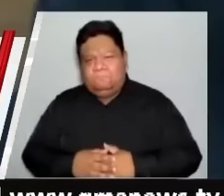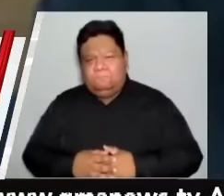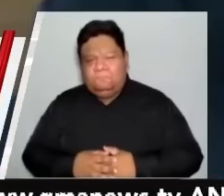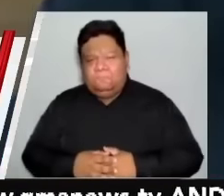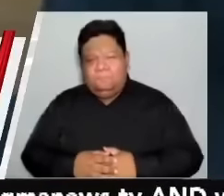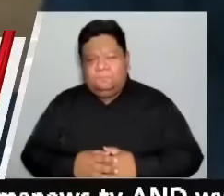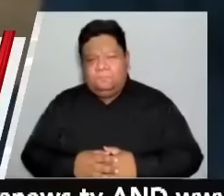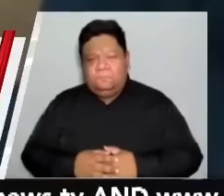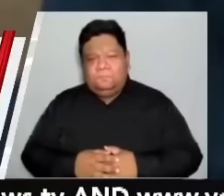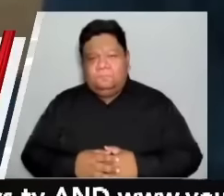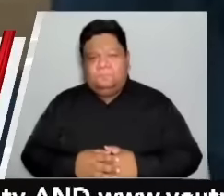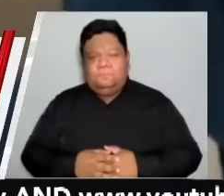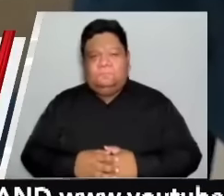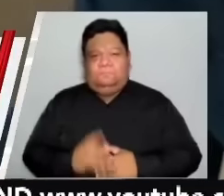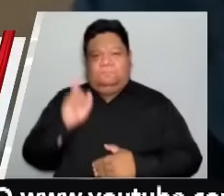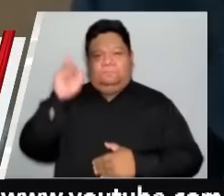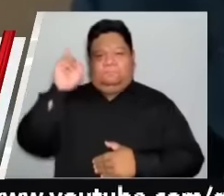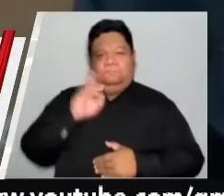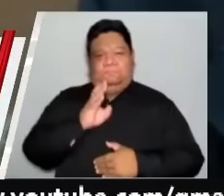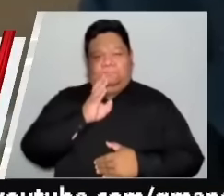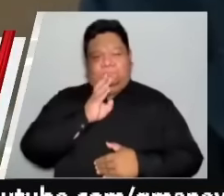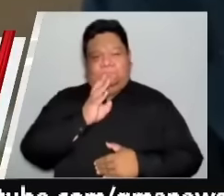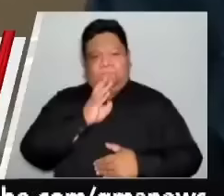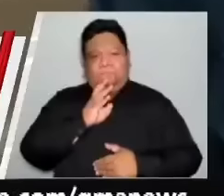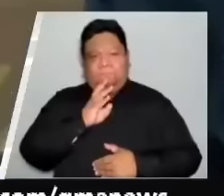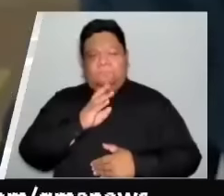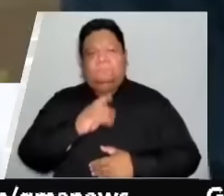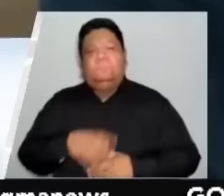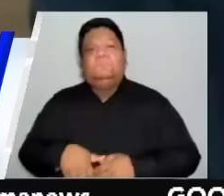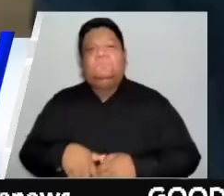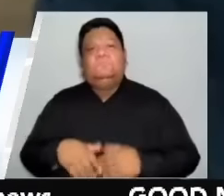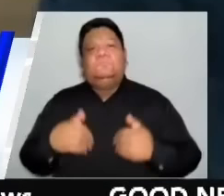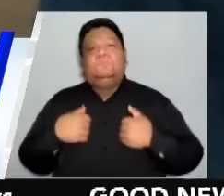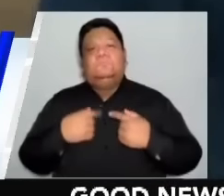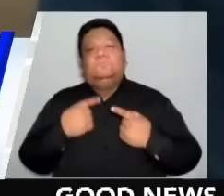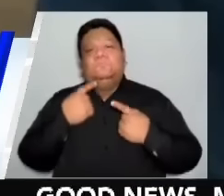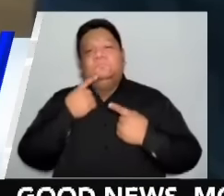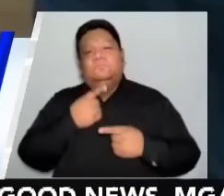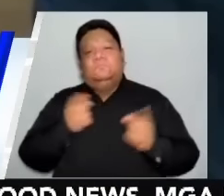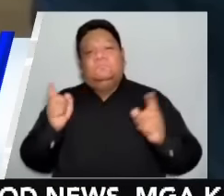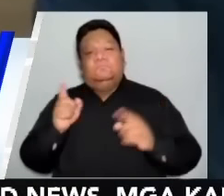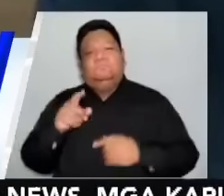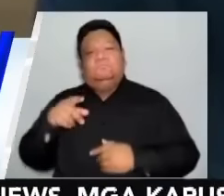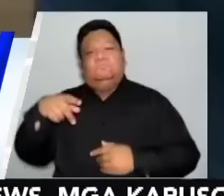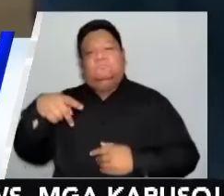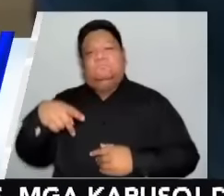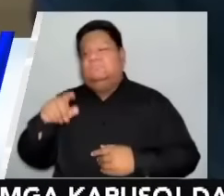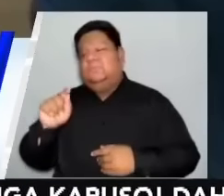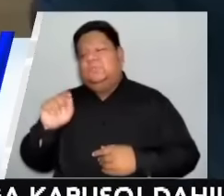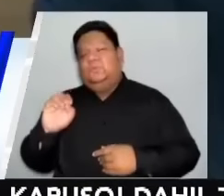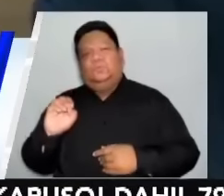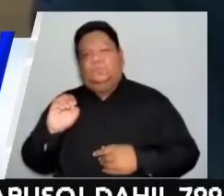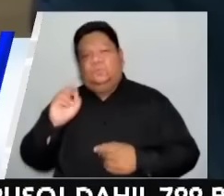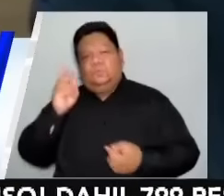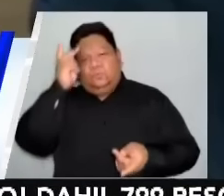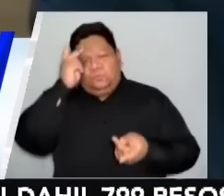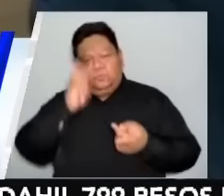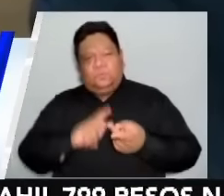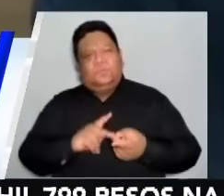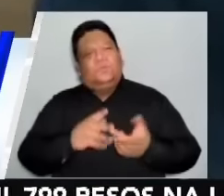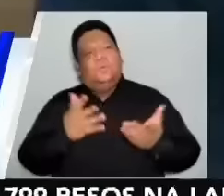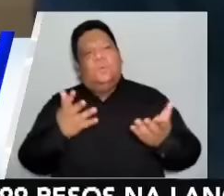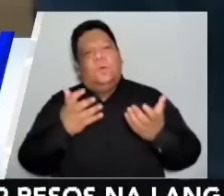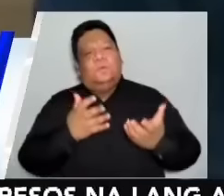of the tpo no was precisely done to eliminate pnp's restriction and